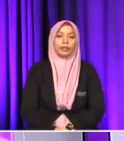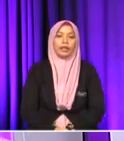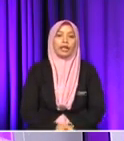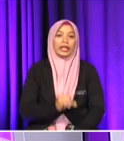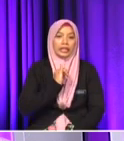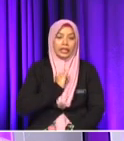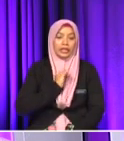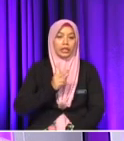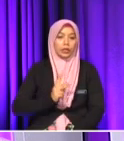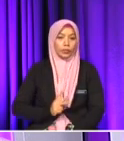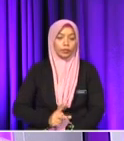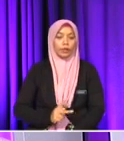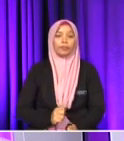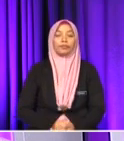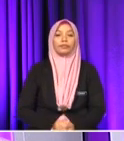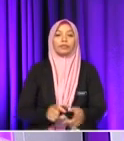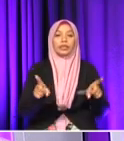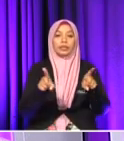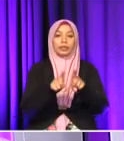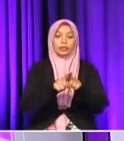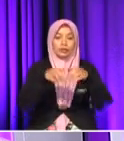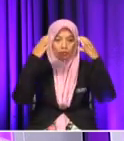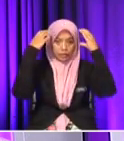penting itu kan bersama saya